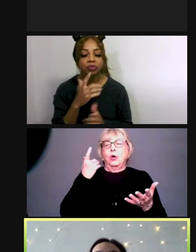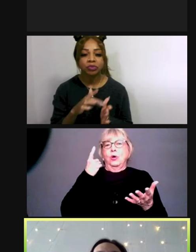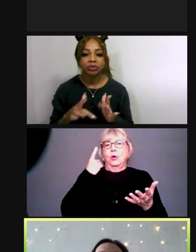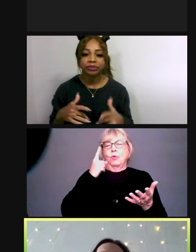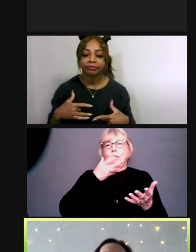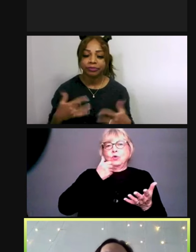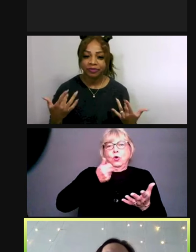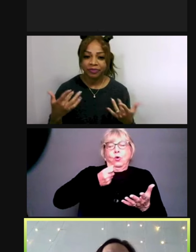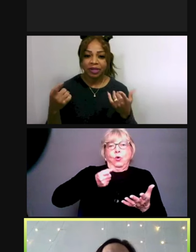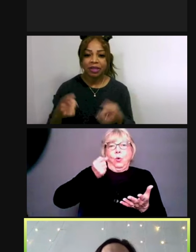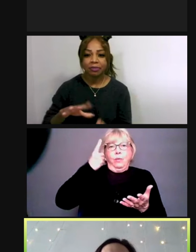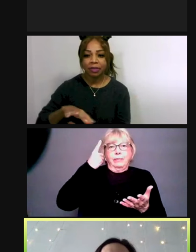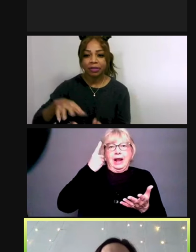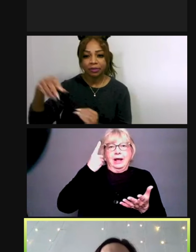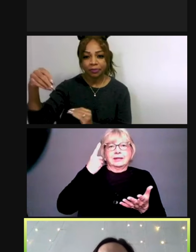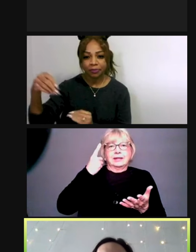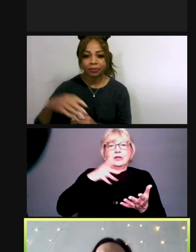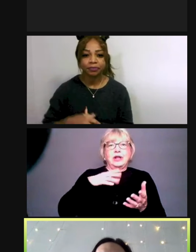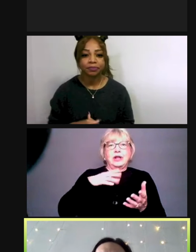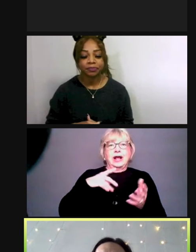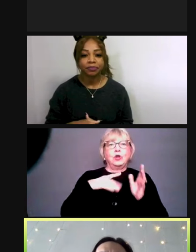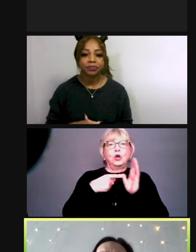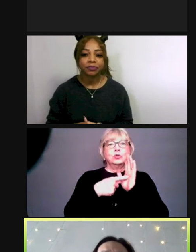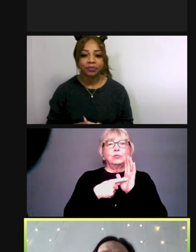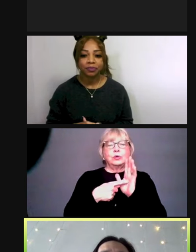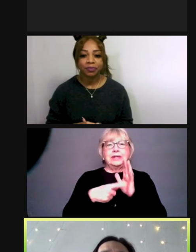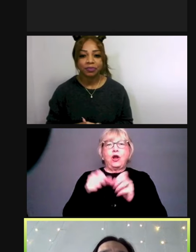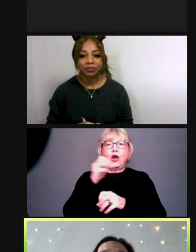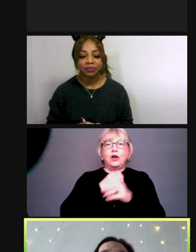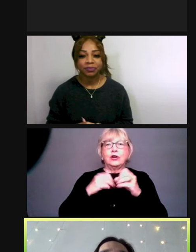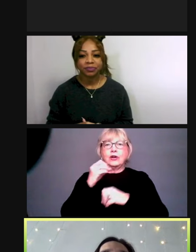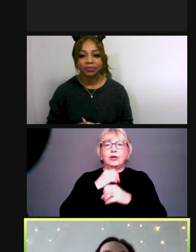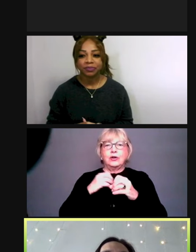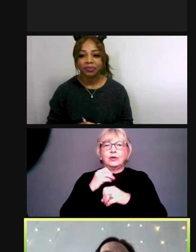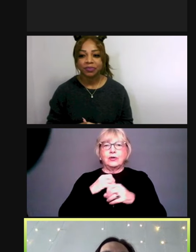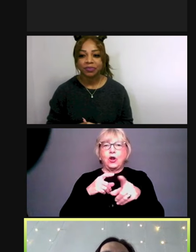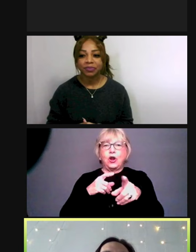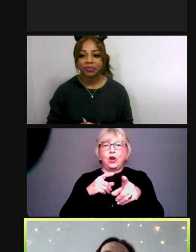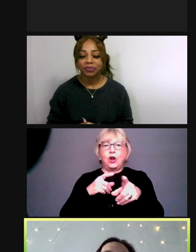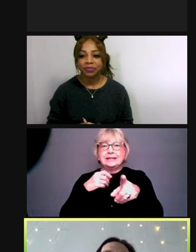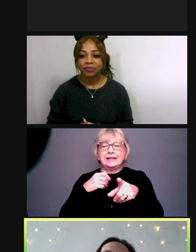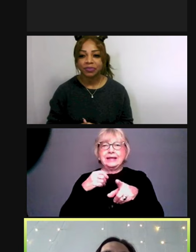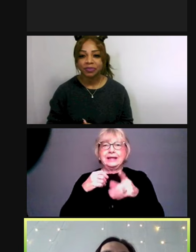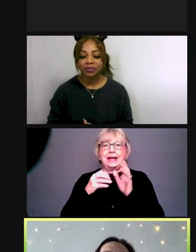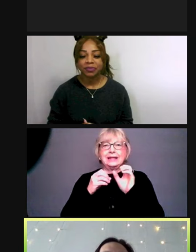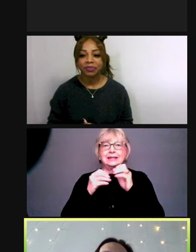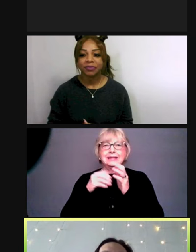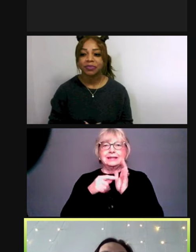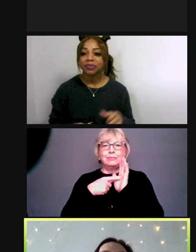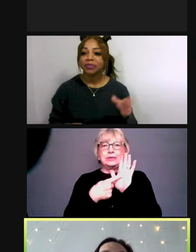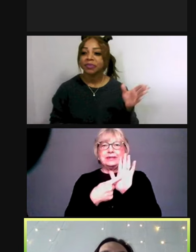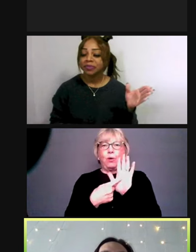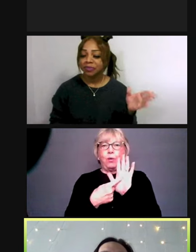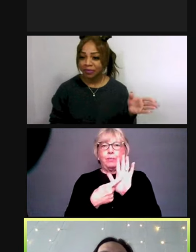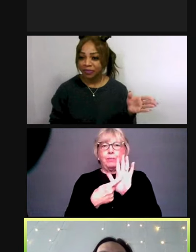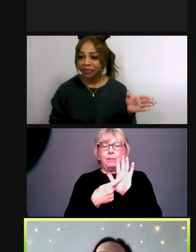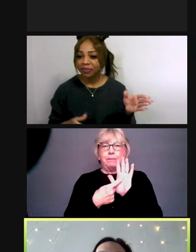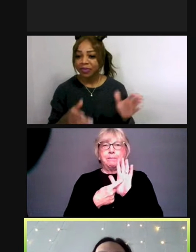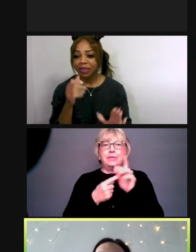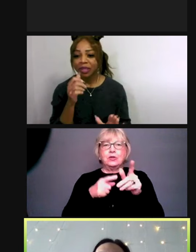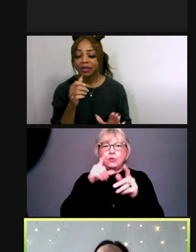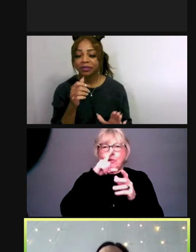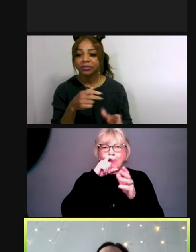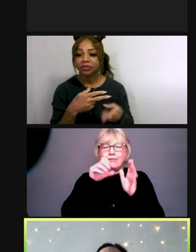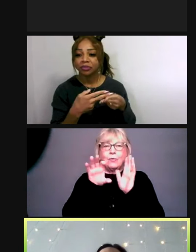J'aimerais me tourner vers une exposition qu'on a organisée à Tangled. Alors, c'est une photo